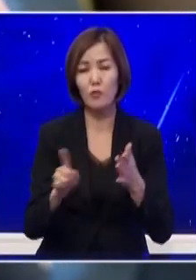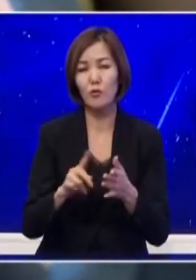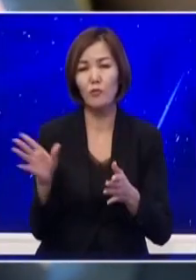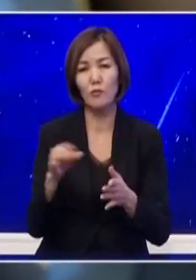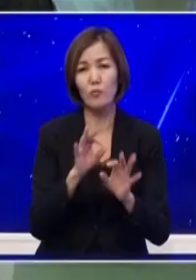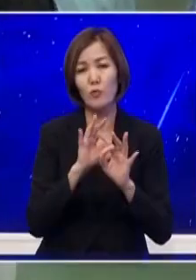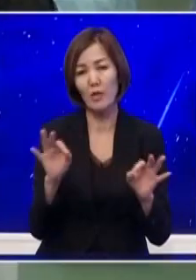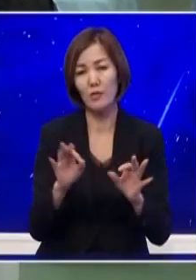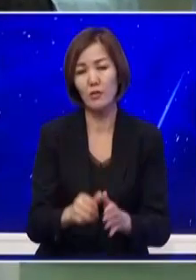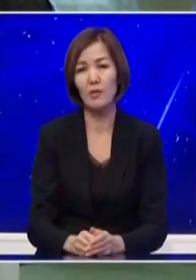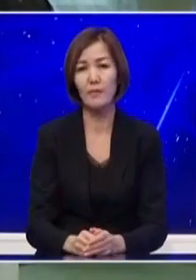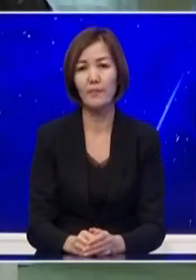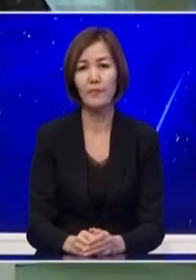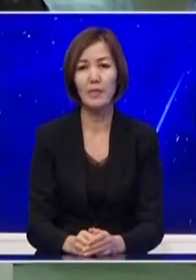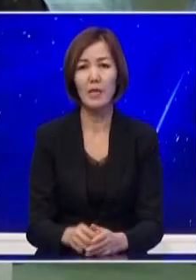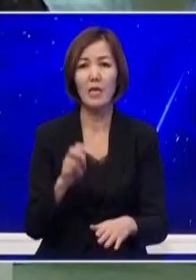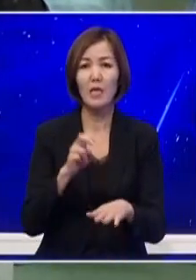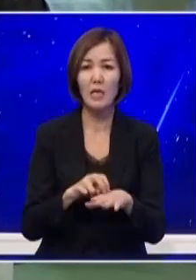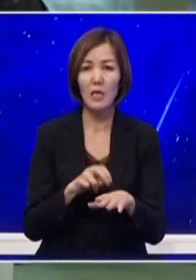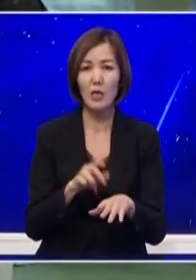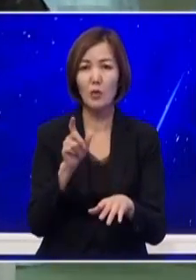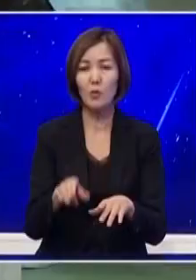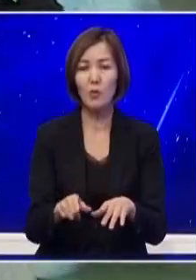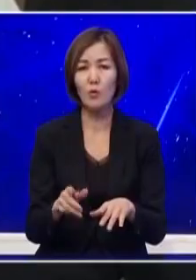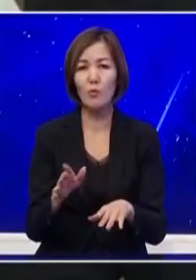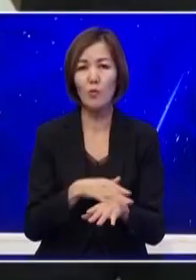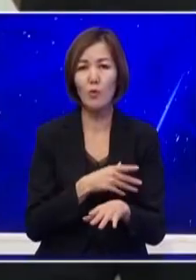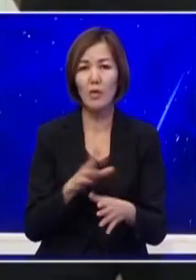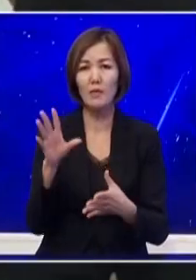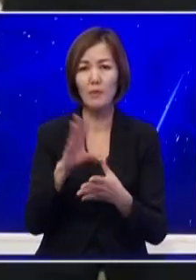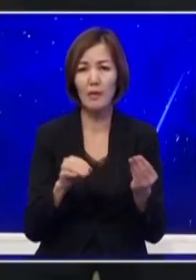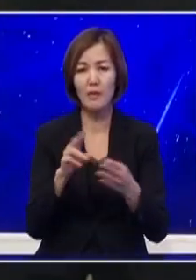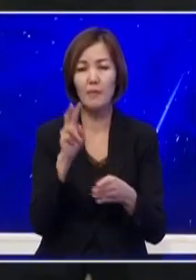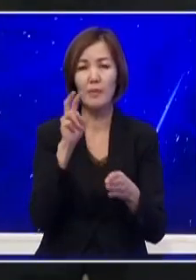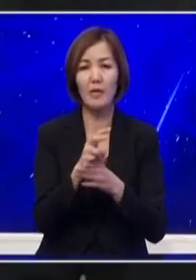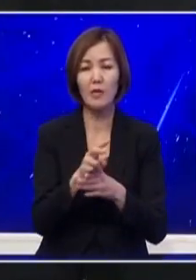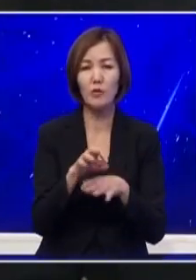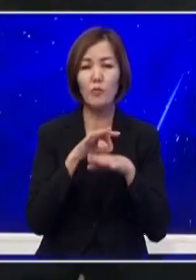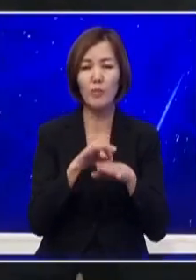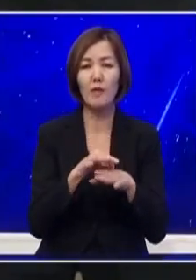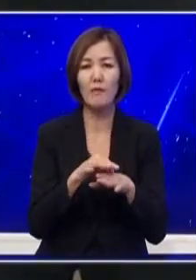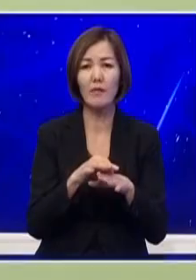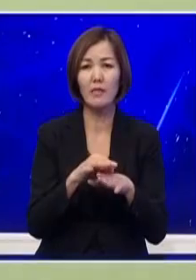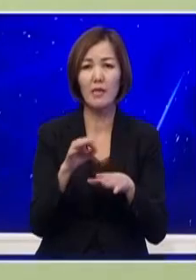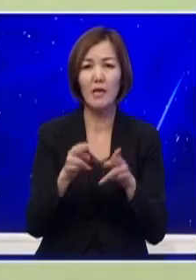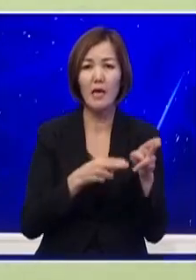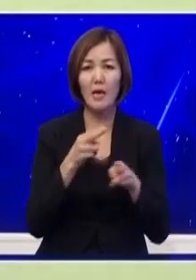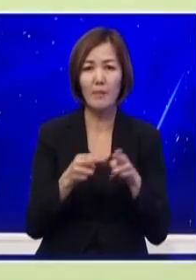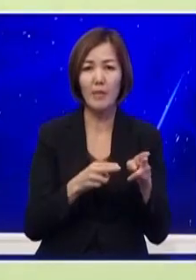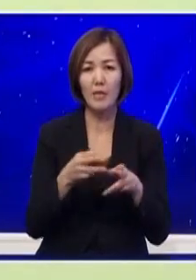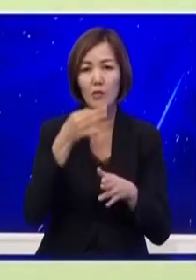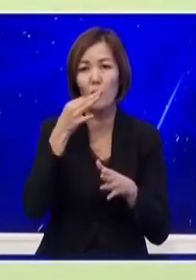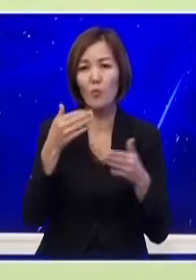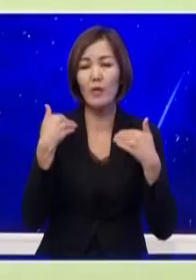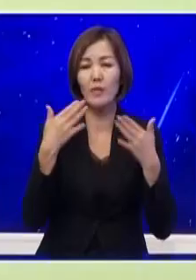хорошо. Нурлан Арын, хирург общей практики, уже много раз приезжал в ЖТСУ, чтобы провести экстренные операции и поделиться опытом